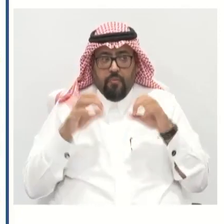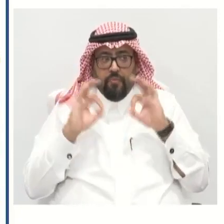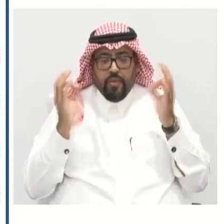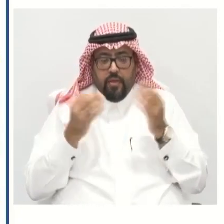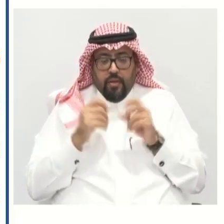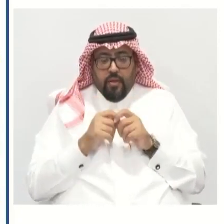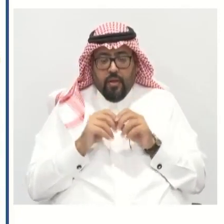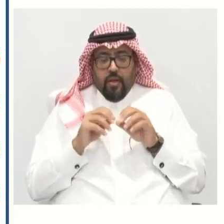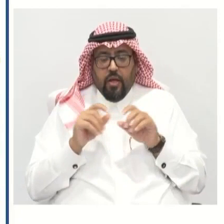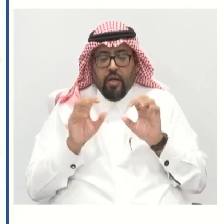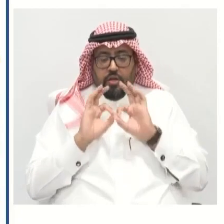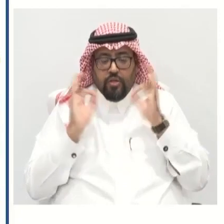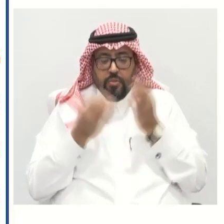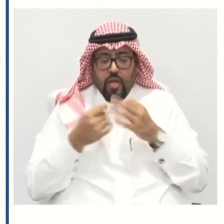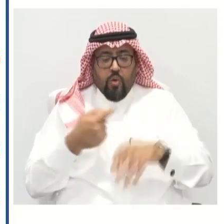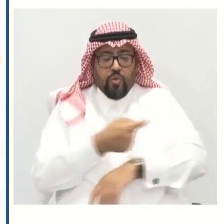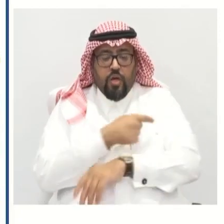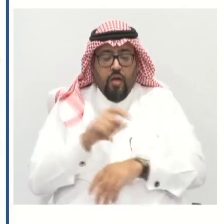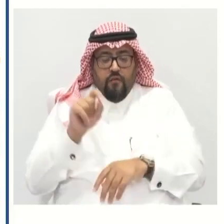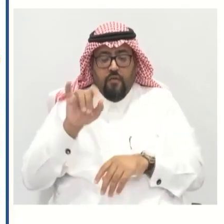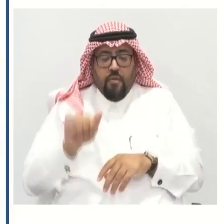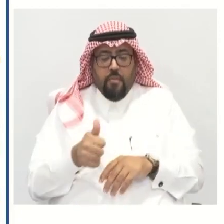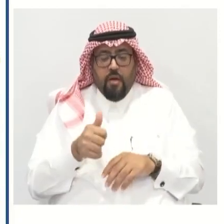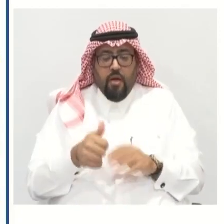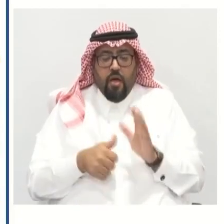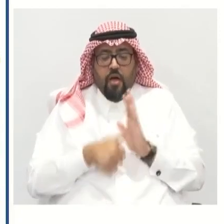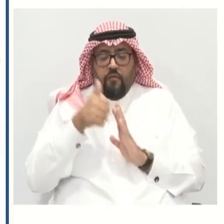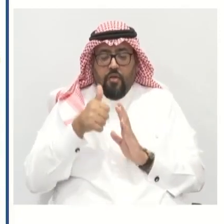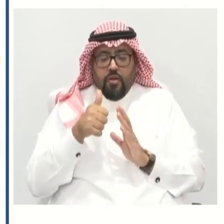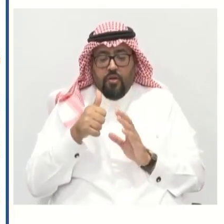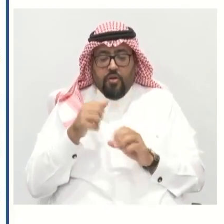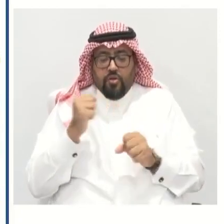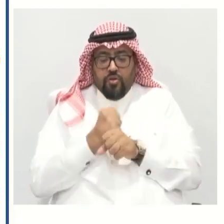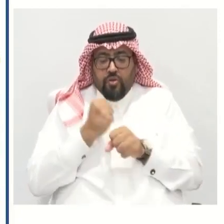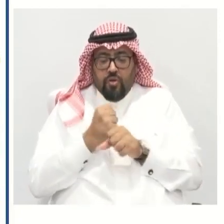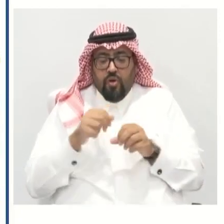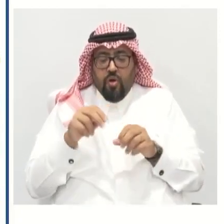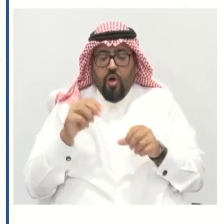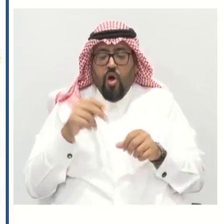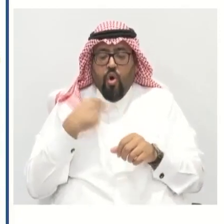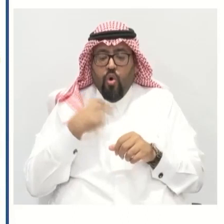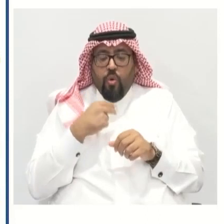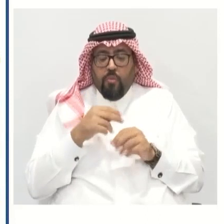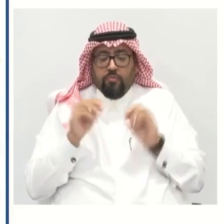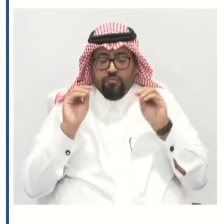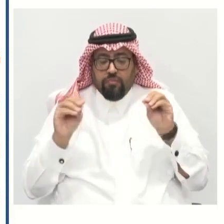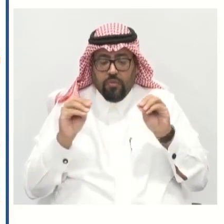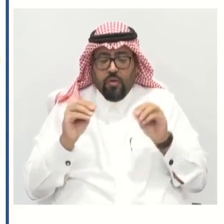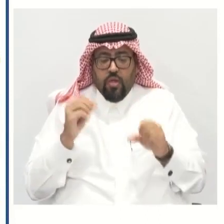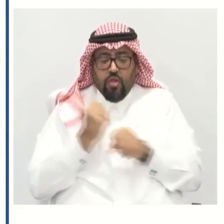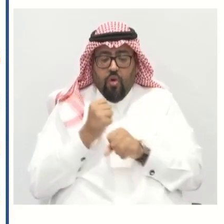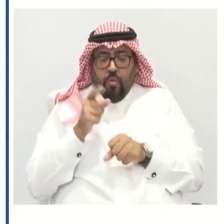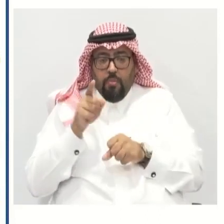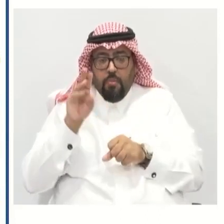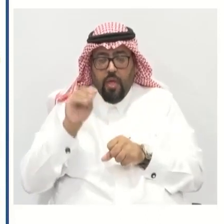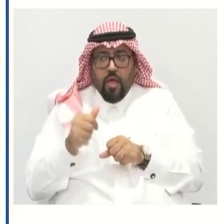والصحيه فما ابرز تلك الجهود والاجهزه الحكوميه التي تقوم بها